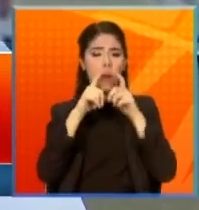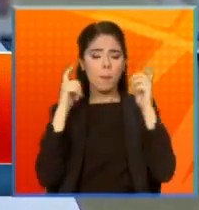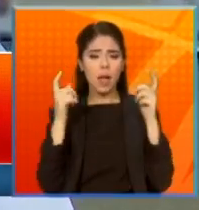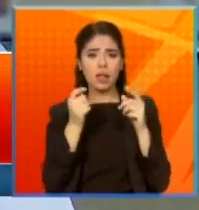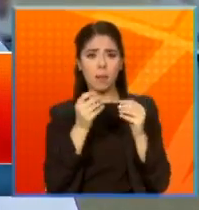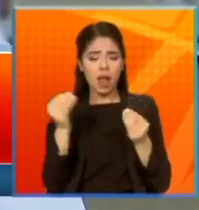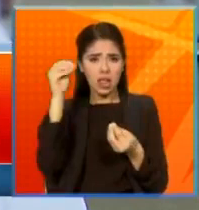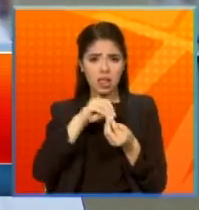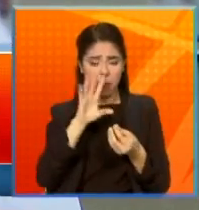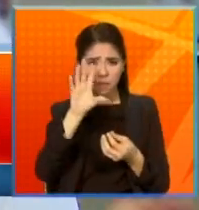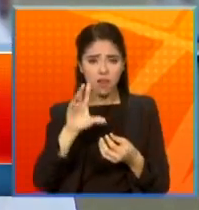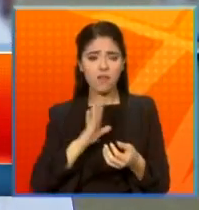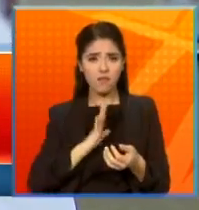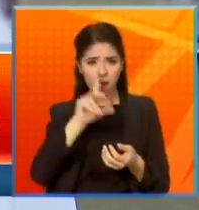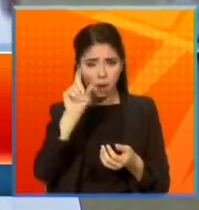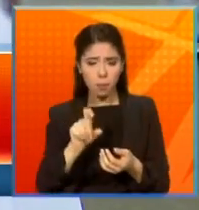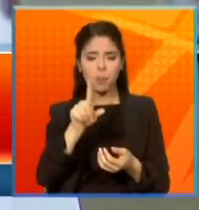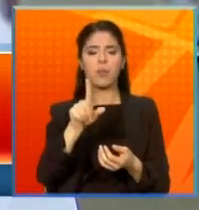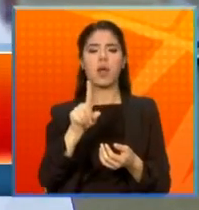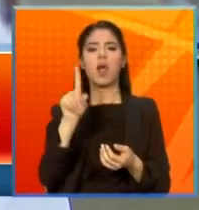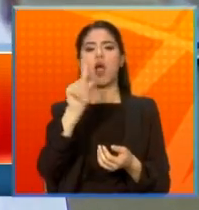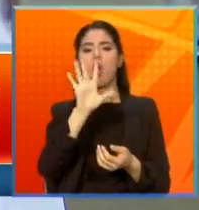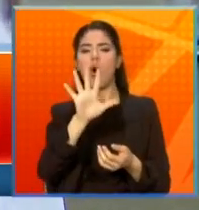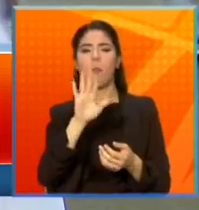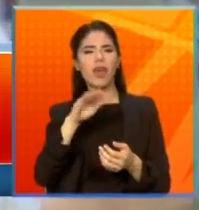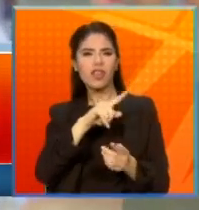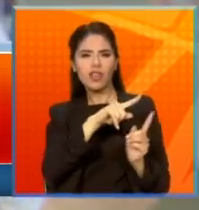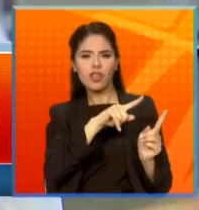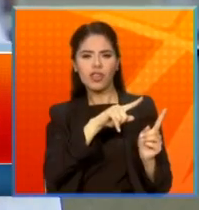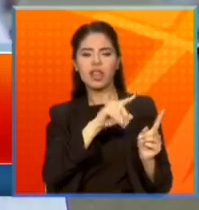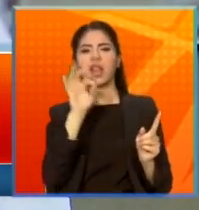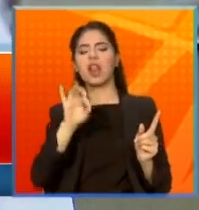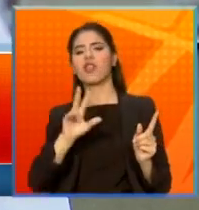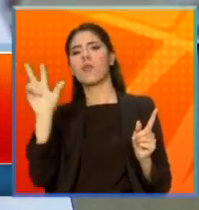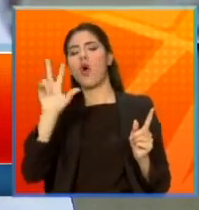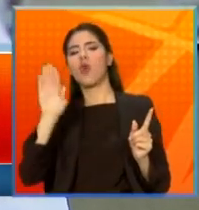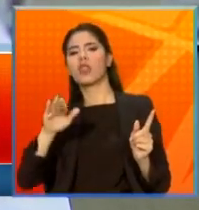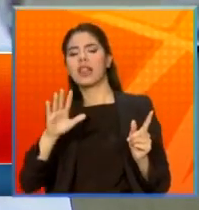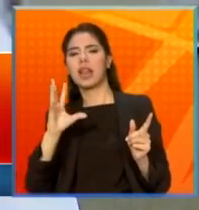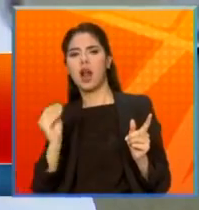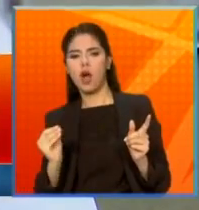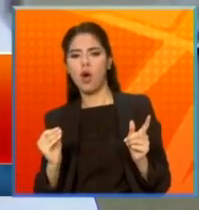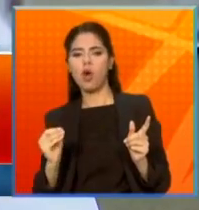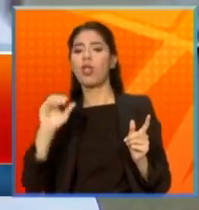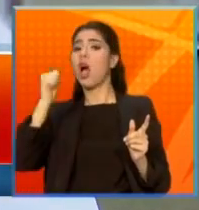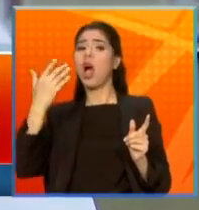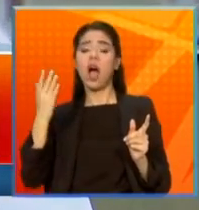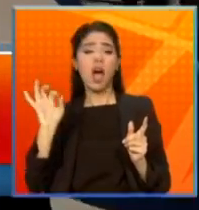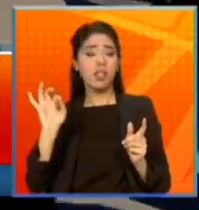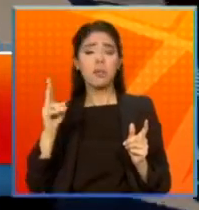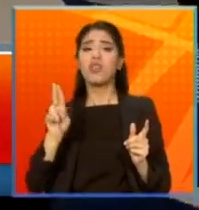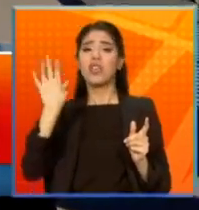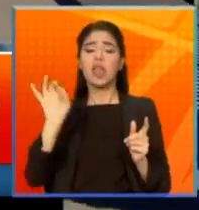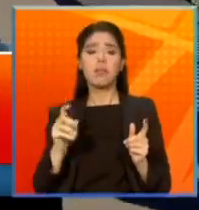maskelerin? Oldu tabii. Yani 15-20 lira düşündüğümüz maskeler şu an 30-40-50 lira hatta 60-70 liralara kadar